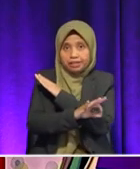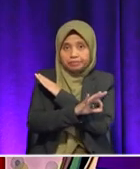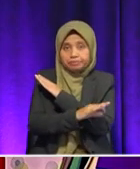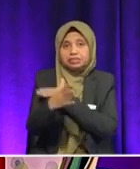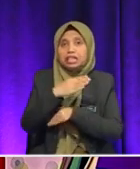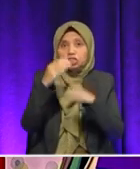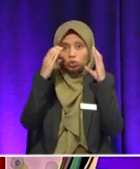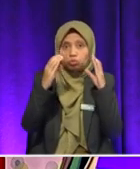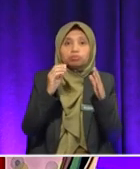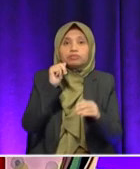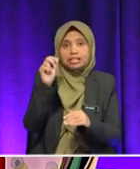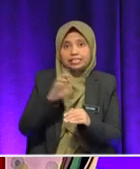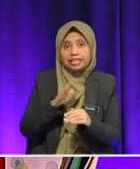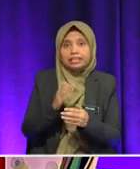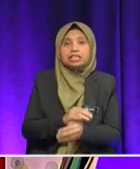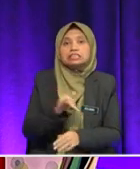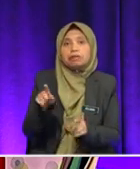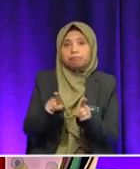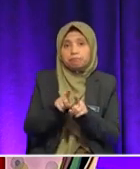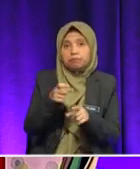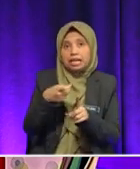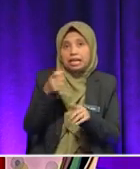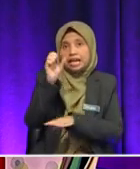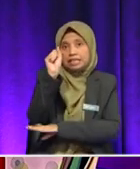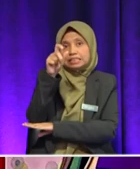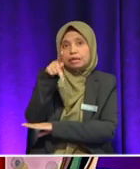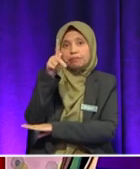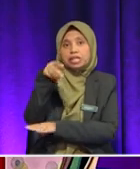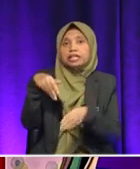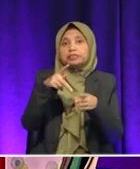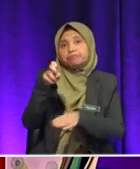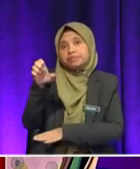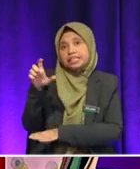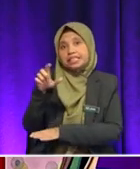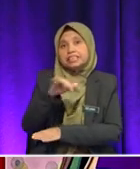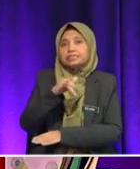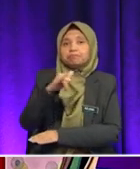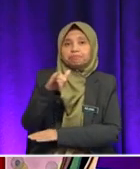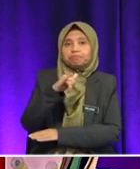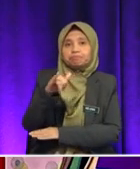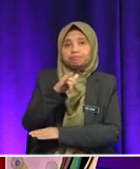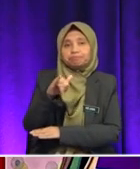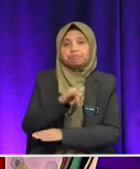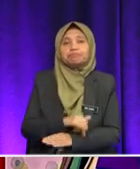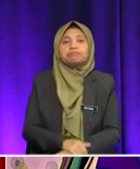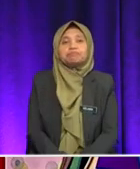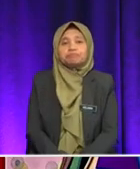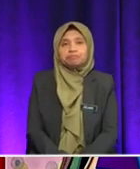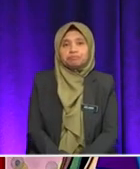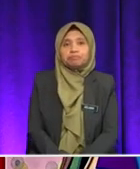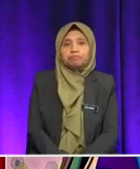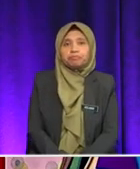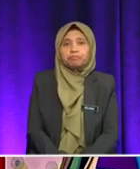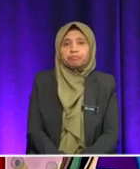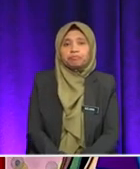Ceko azrian nama Suri daripada SQ pendidikan hasil Kuala Lumpur Terima kasih cikgukrene bersama kami pada hari